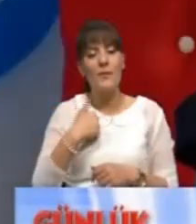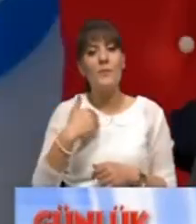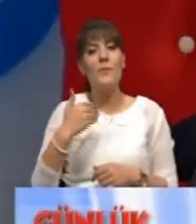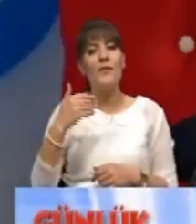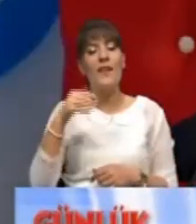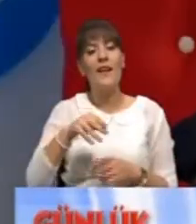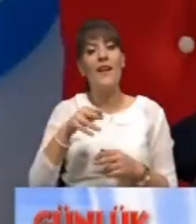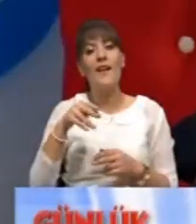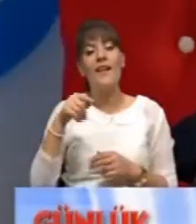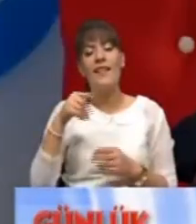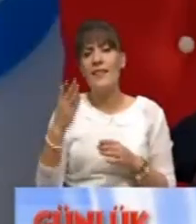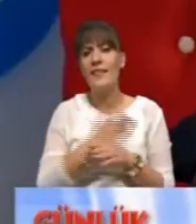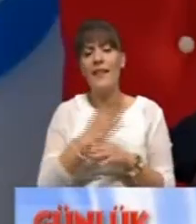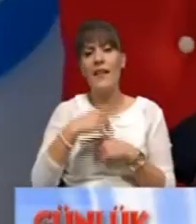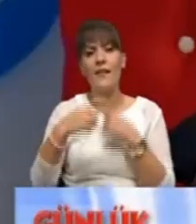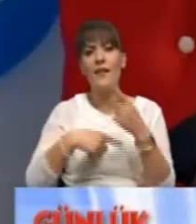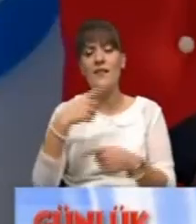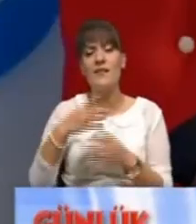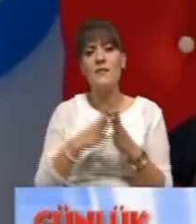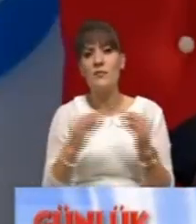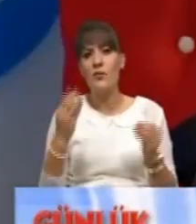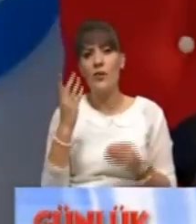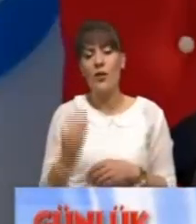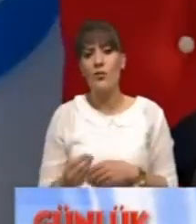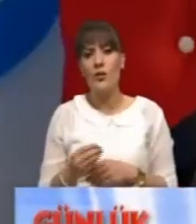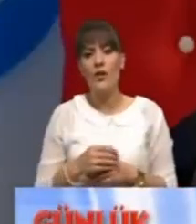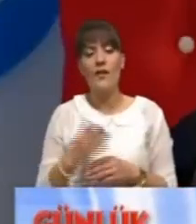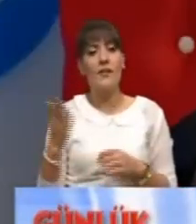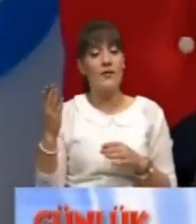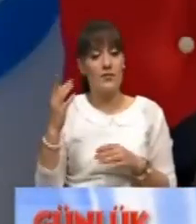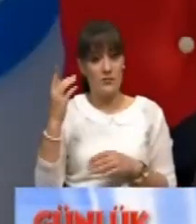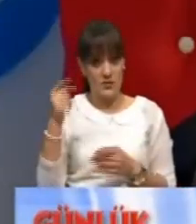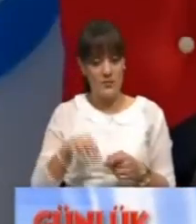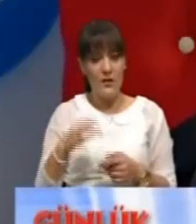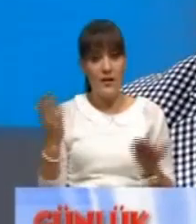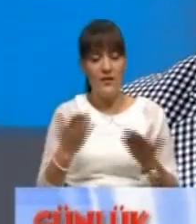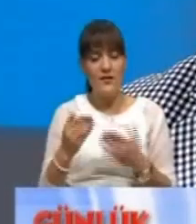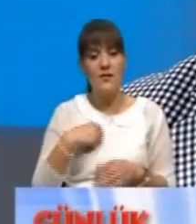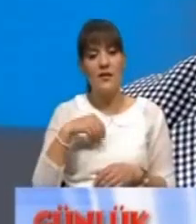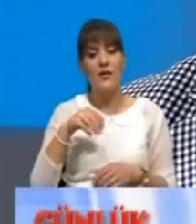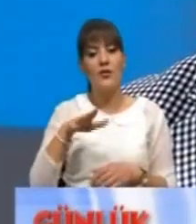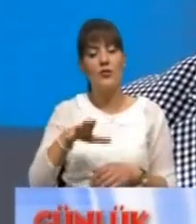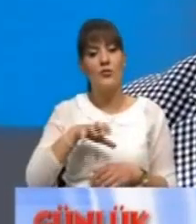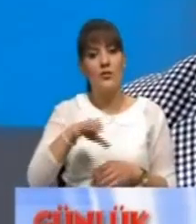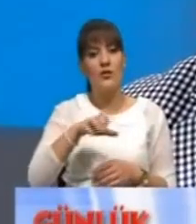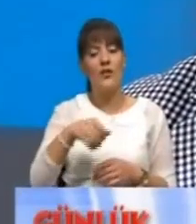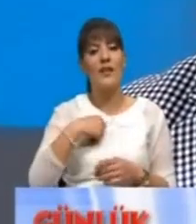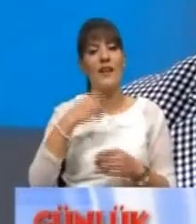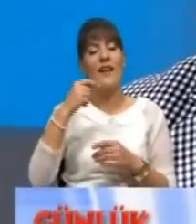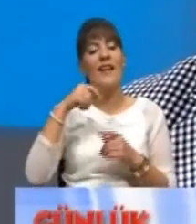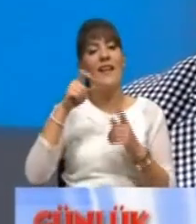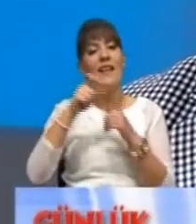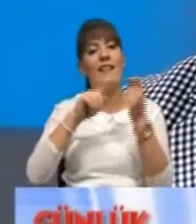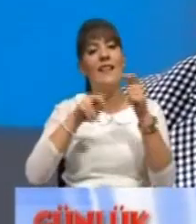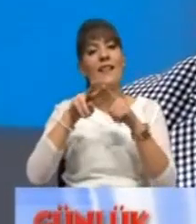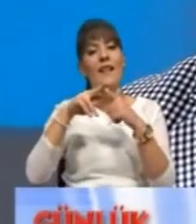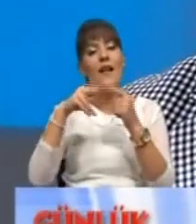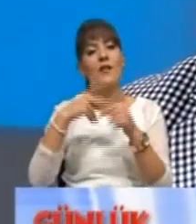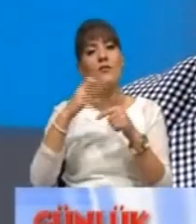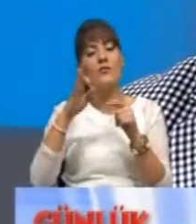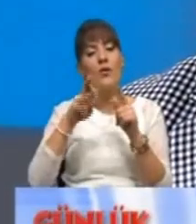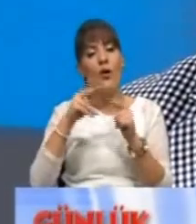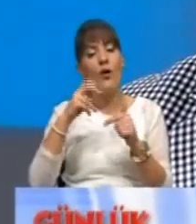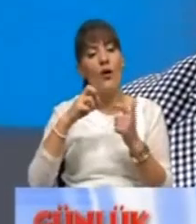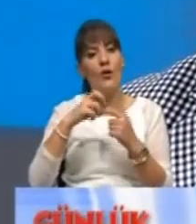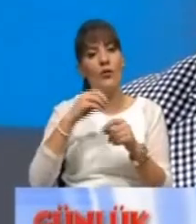midas ve neden nesilleri tükeniyor? Evet, şimdi aslında sürüngenler dinozorlar döneminden beri